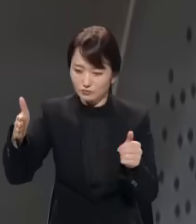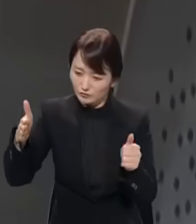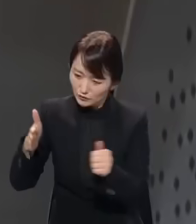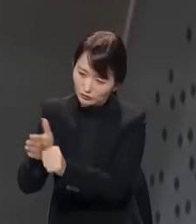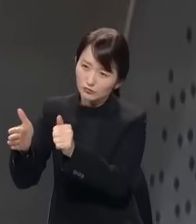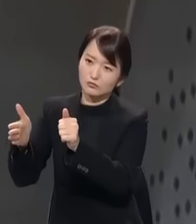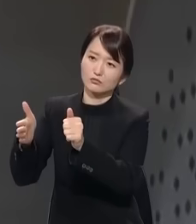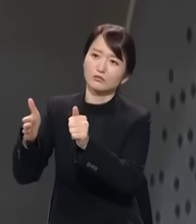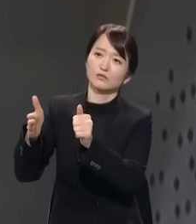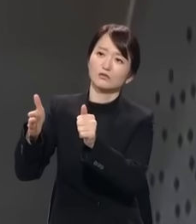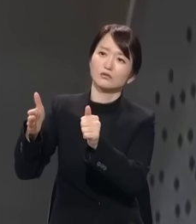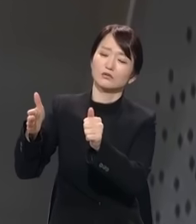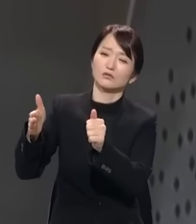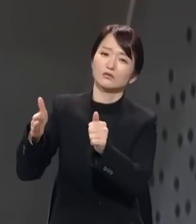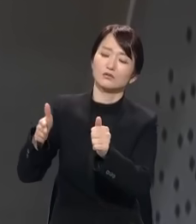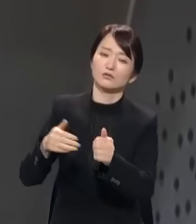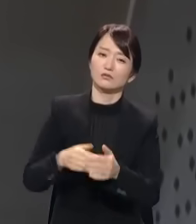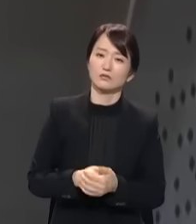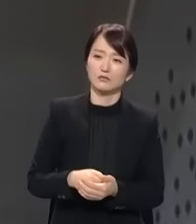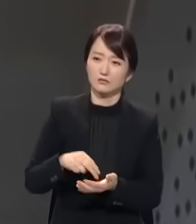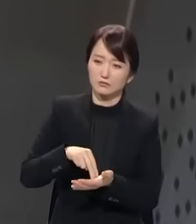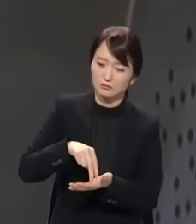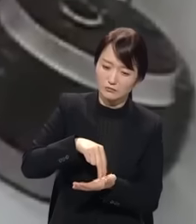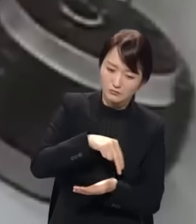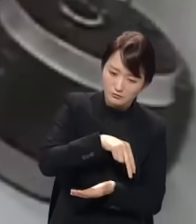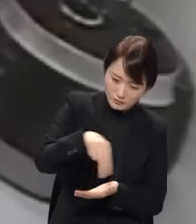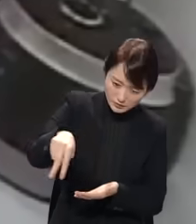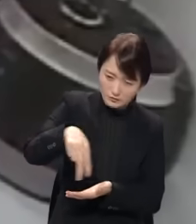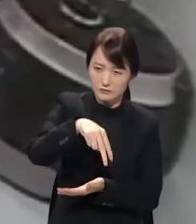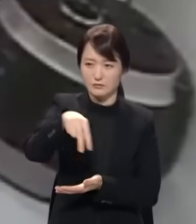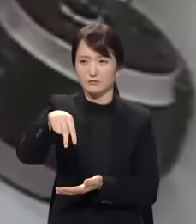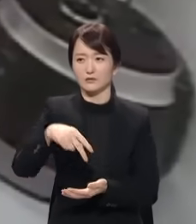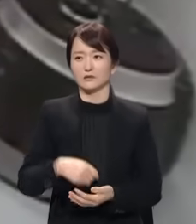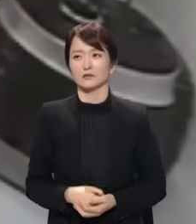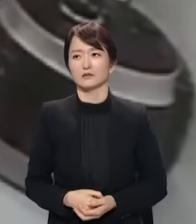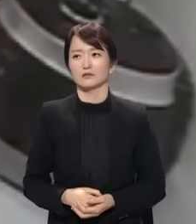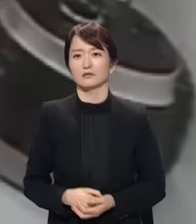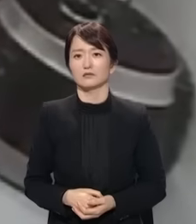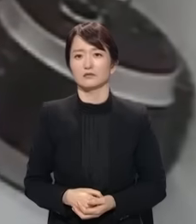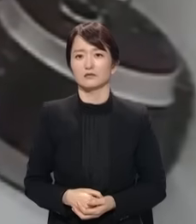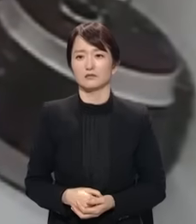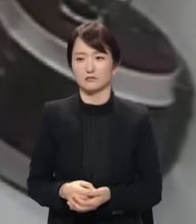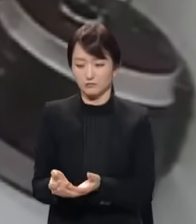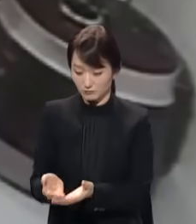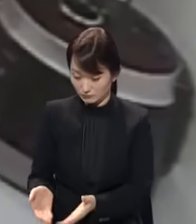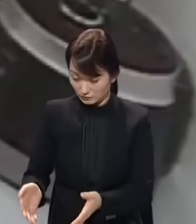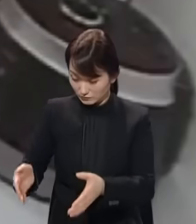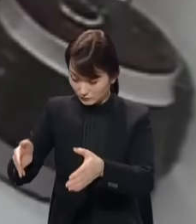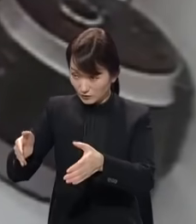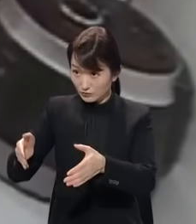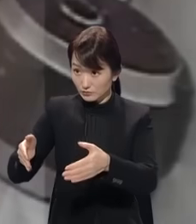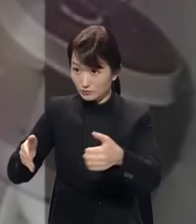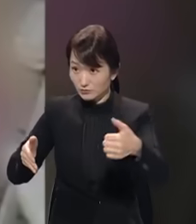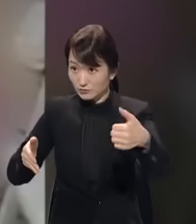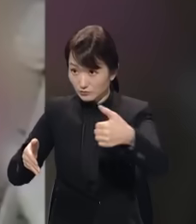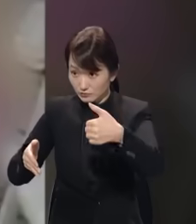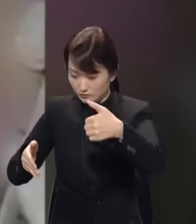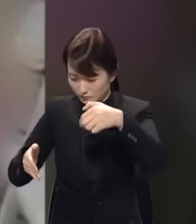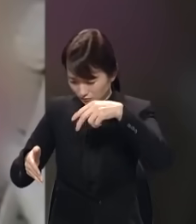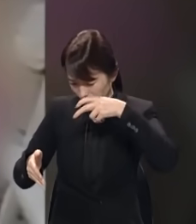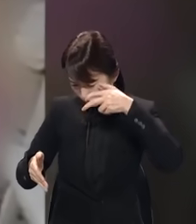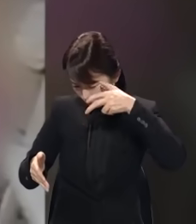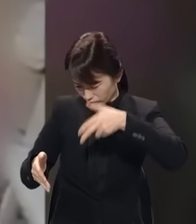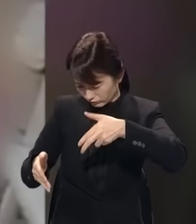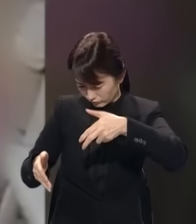계속 부딪히는데 아이고 그냥 또 들이 자 어디론가 바구니 위에 뭐 하는 거야 지금 뚫어져라 응시를